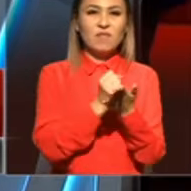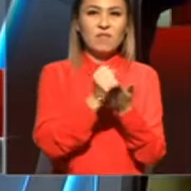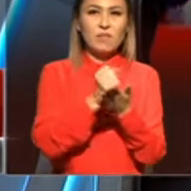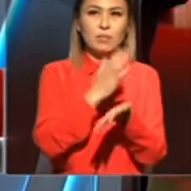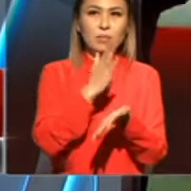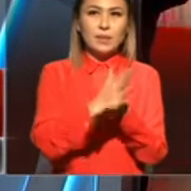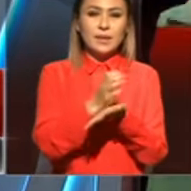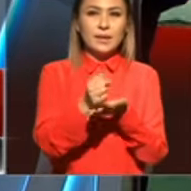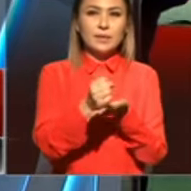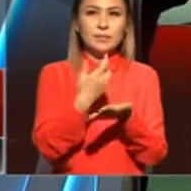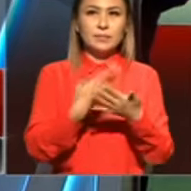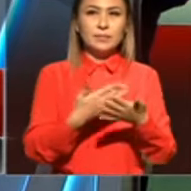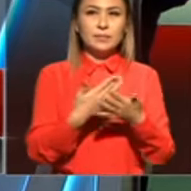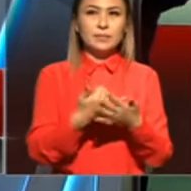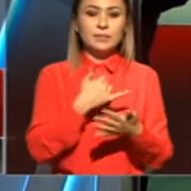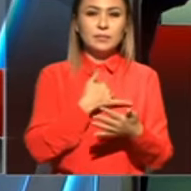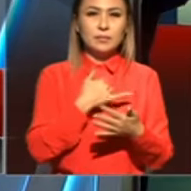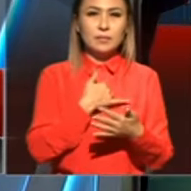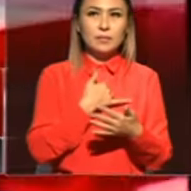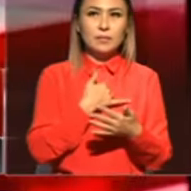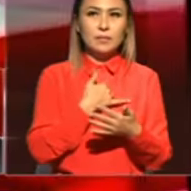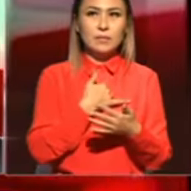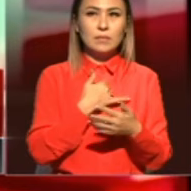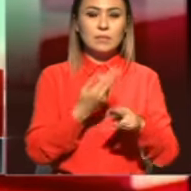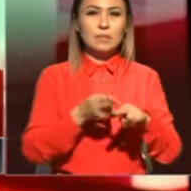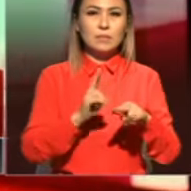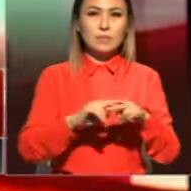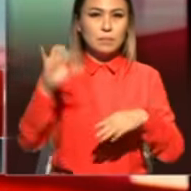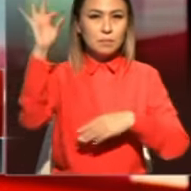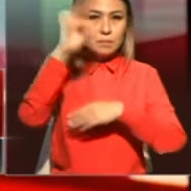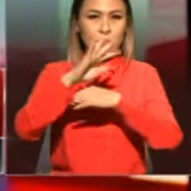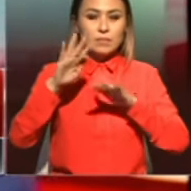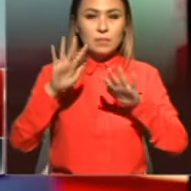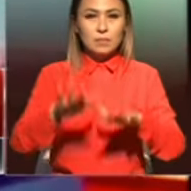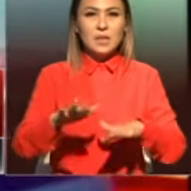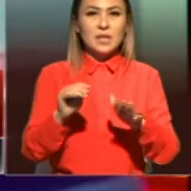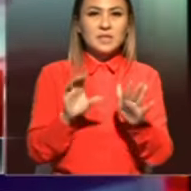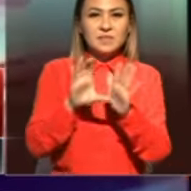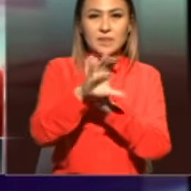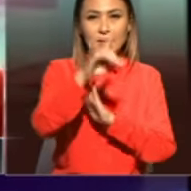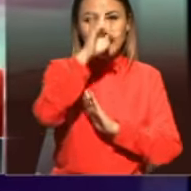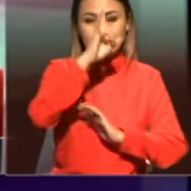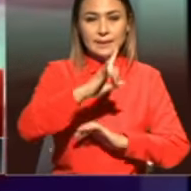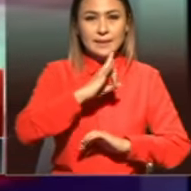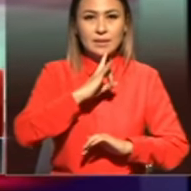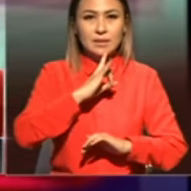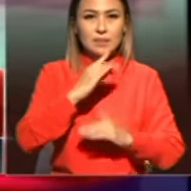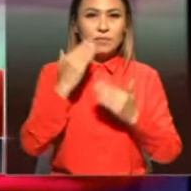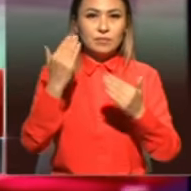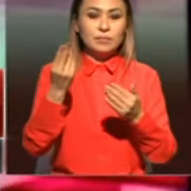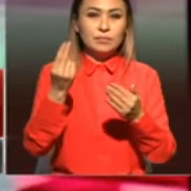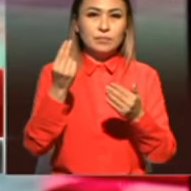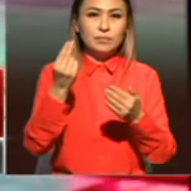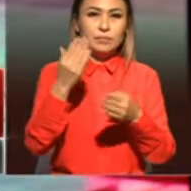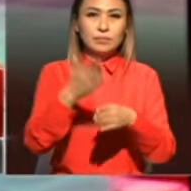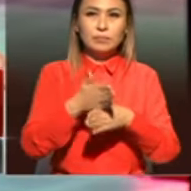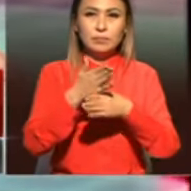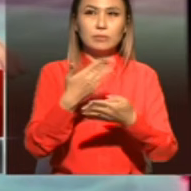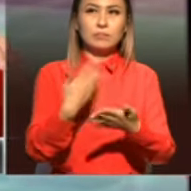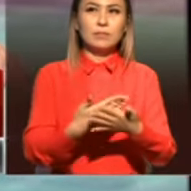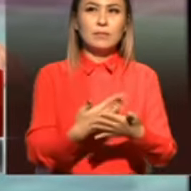Ол резервтің қоры мысалы үшін біздің батыс елдерінде ғой. Сол батыс елдеріне Қазақстанға келетін инвестиция, бағанағы батыс елдеріне тұратын ақша оларға